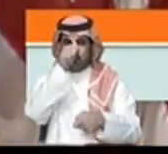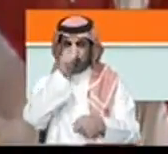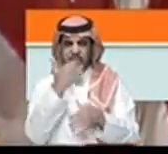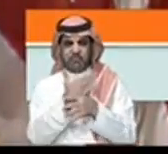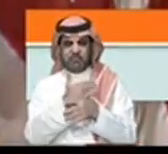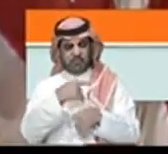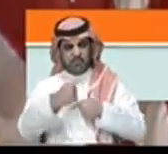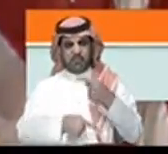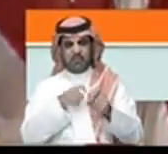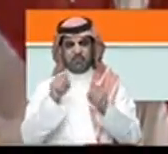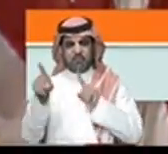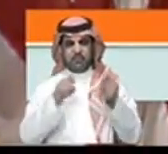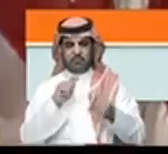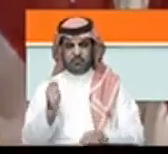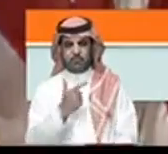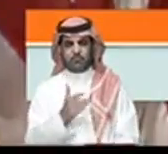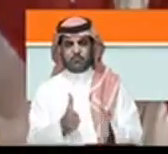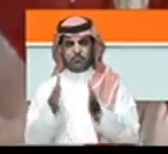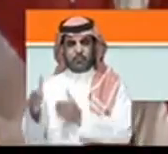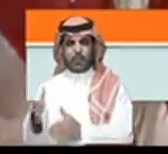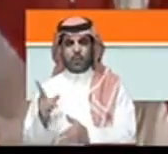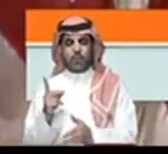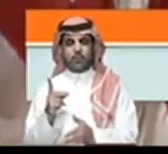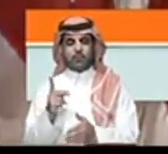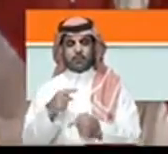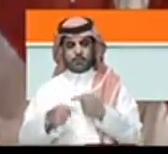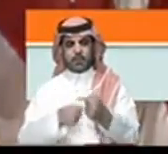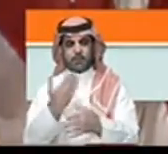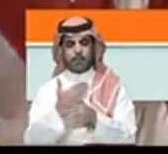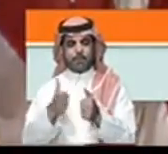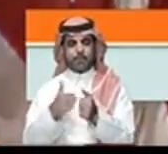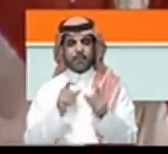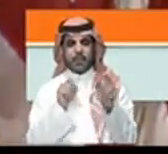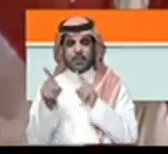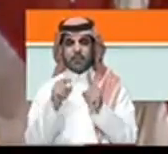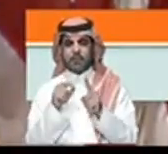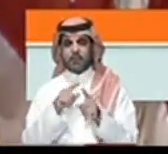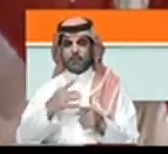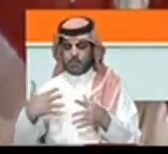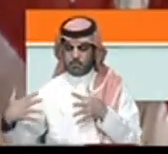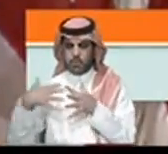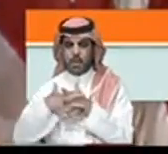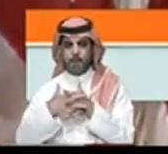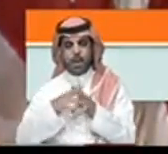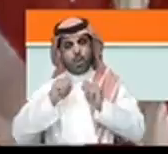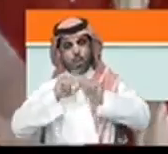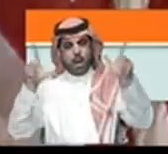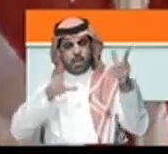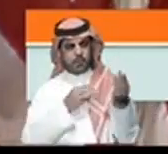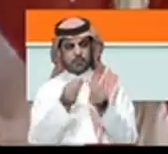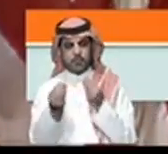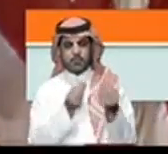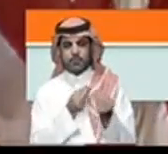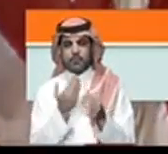للولايتين دون تاخير كما اوضحت ان استئناف هذا النوع من الخدمات سيساهم في تحقيق الشفافيه والمحاسبه على